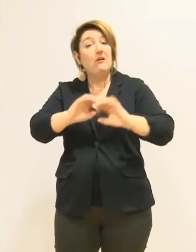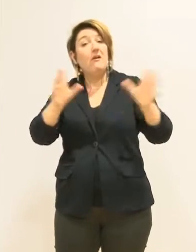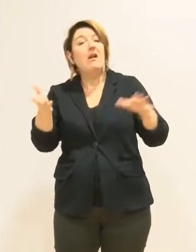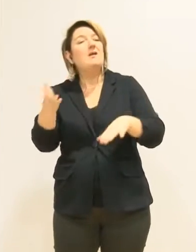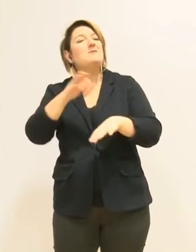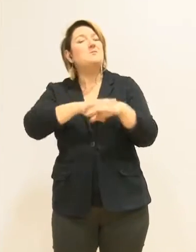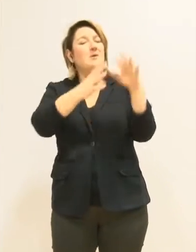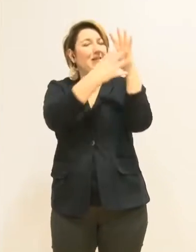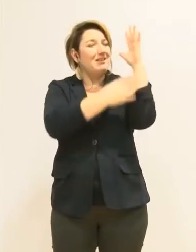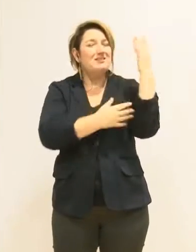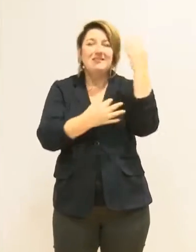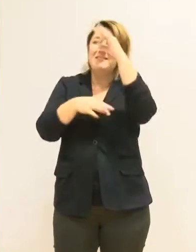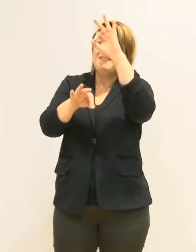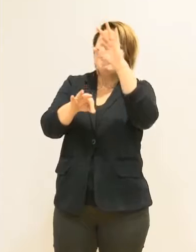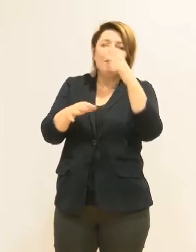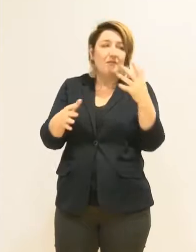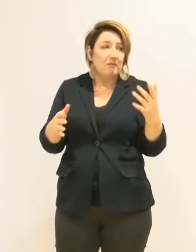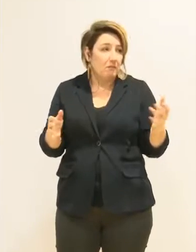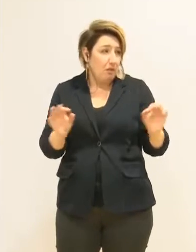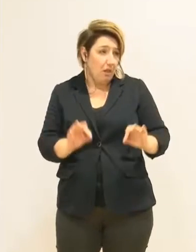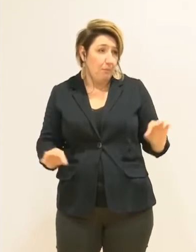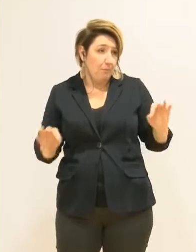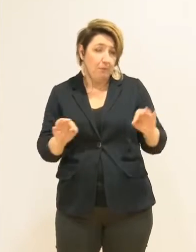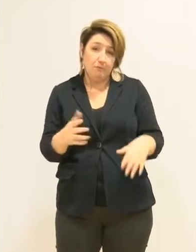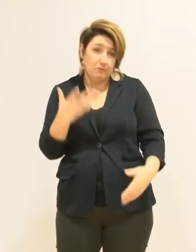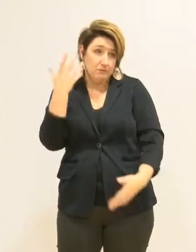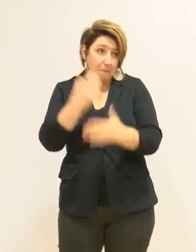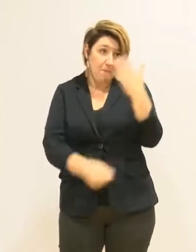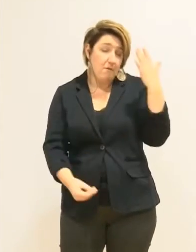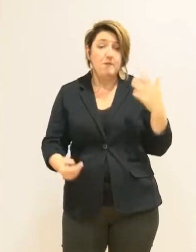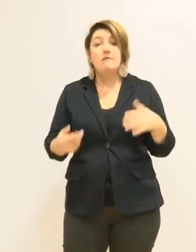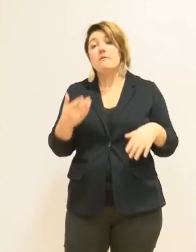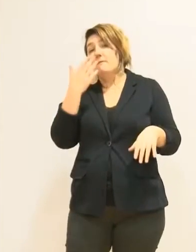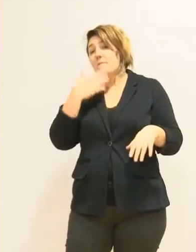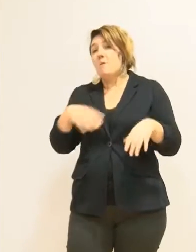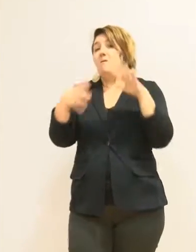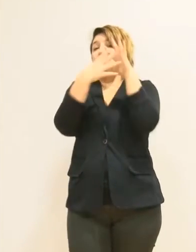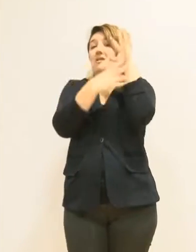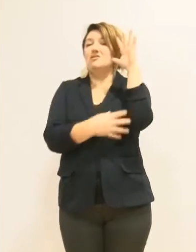l'absence de ce cahier des charges fait défaut, et d'intégrer dans le cahier des charges